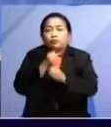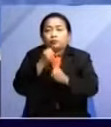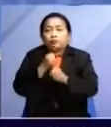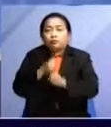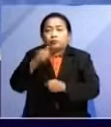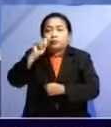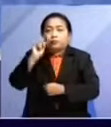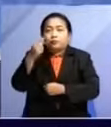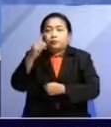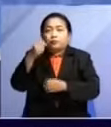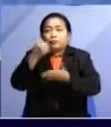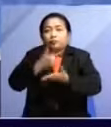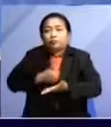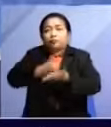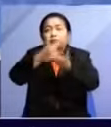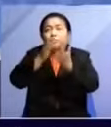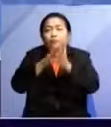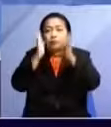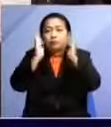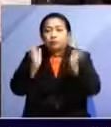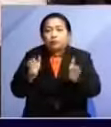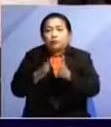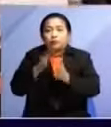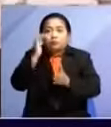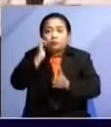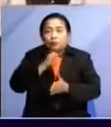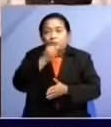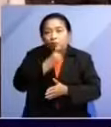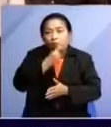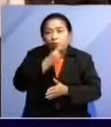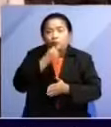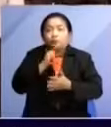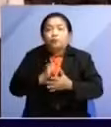เหลือผู้สูงอายุจะเป็นอย่างไรไปติดตามกันได้ค่ะอ่ะ